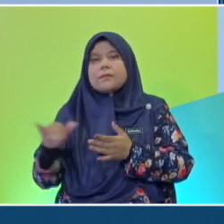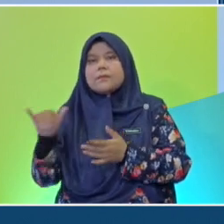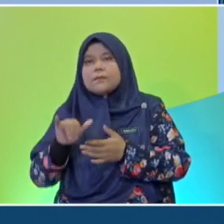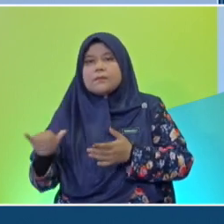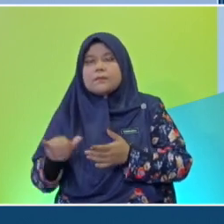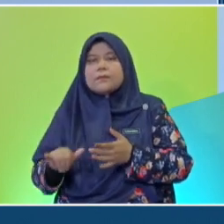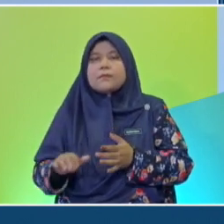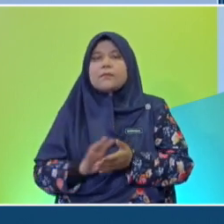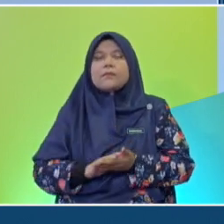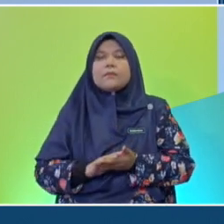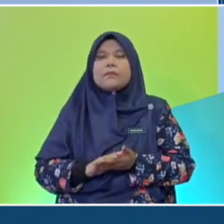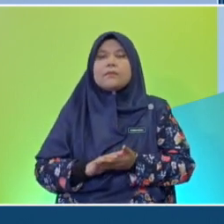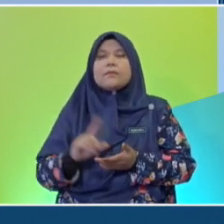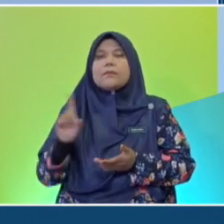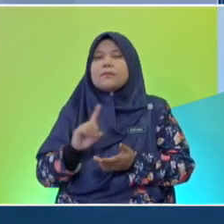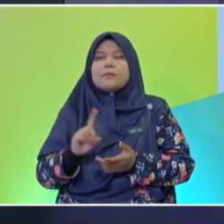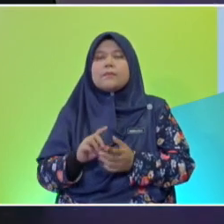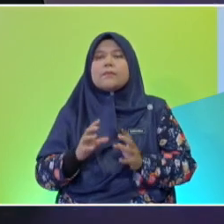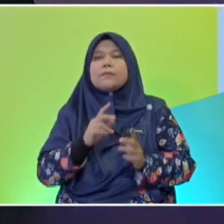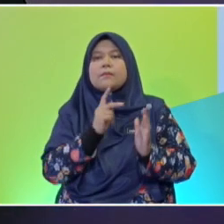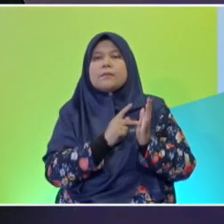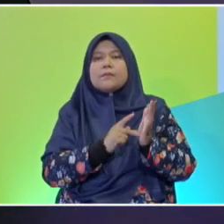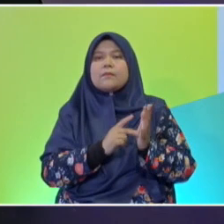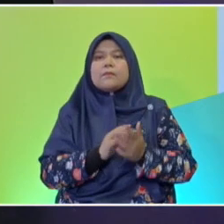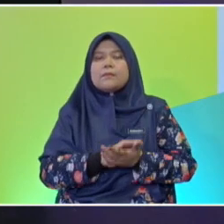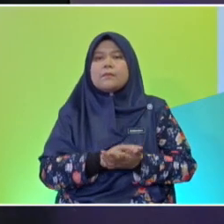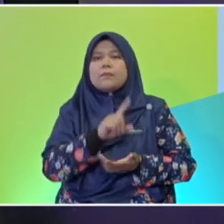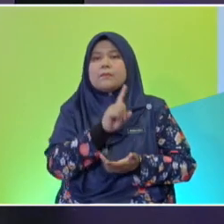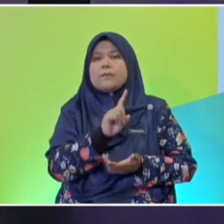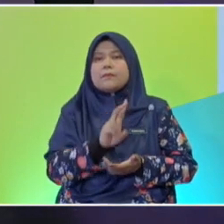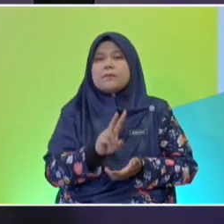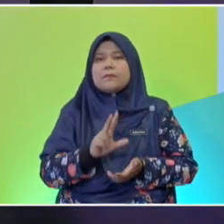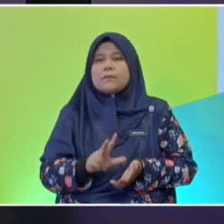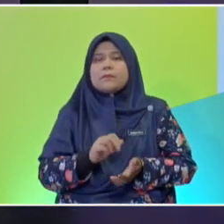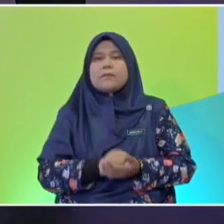anda bebas nak gunakan ada tiga Guys